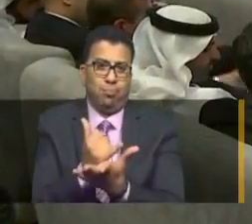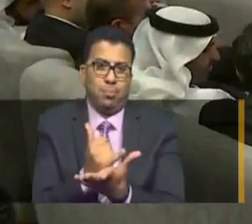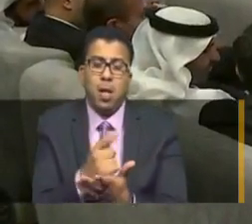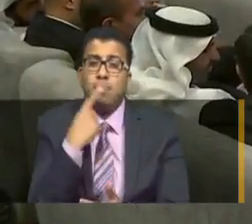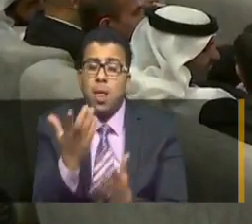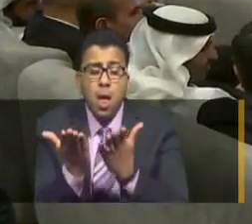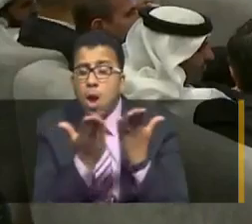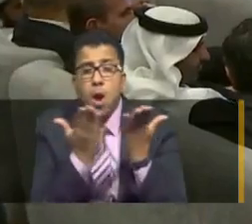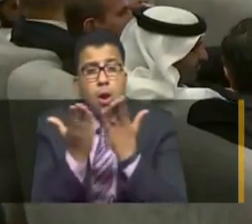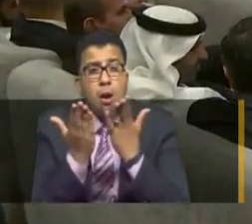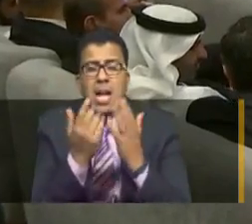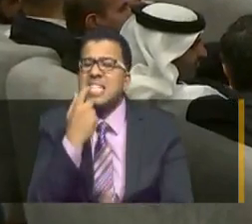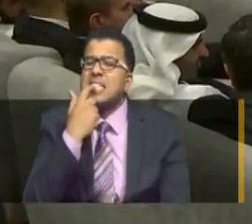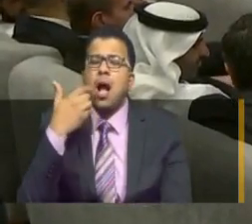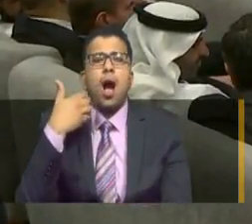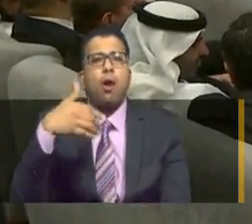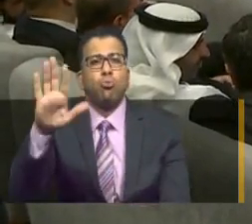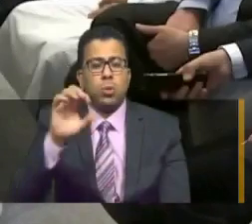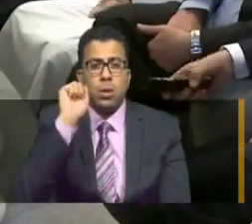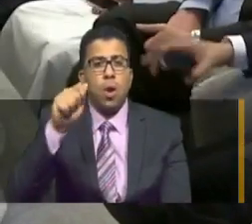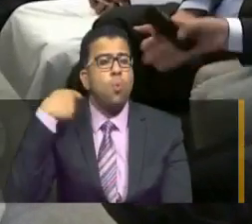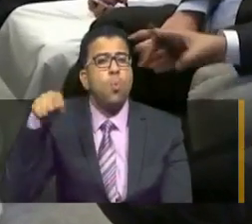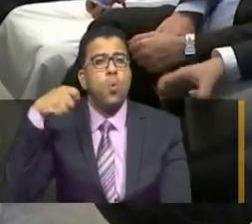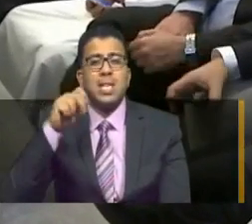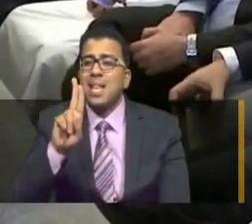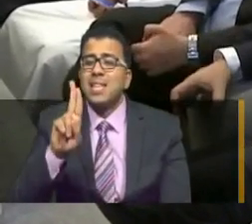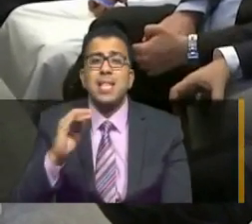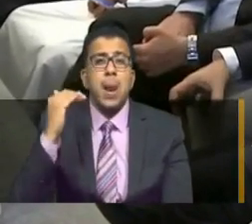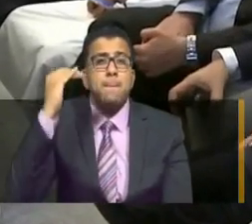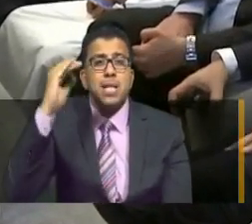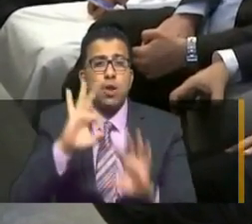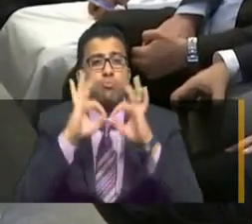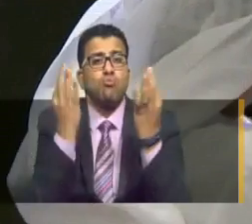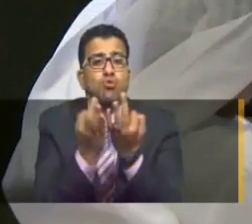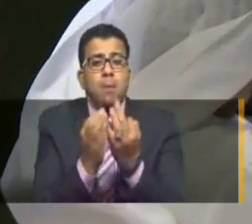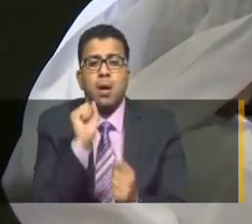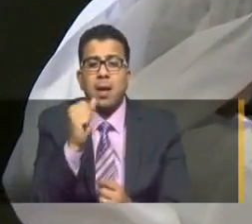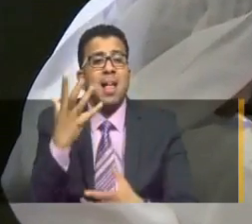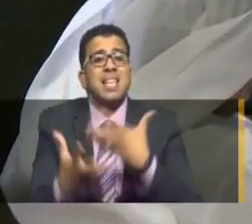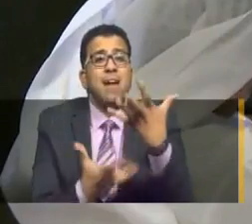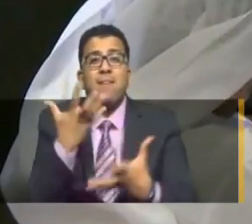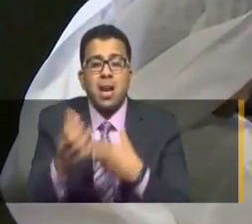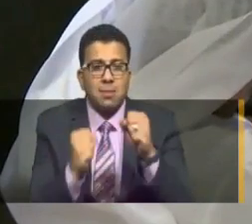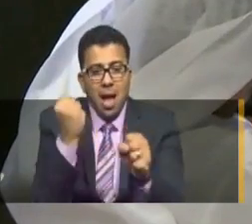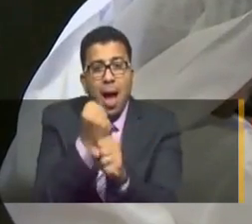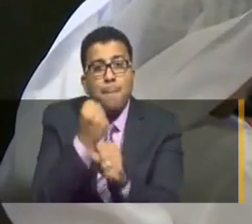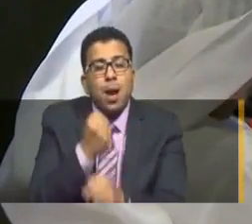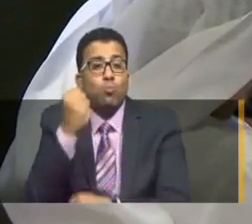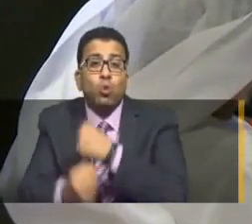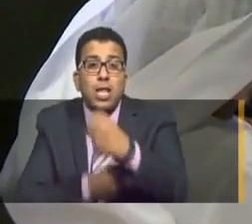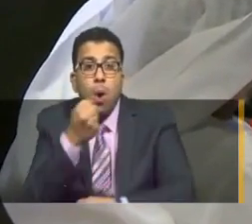قراءة مدى الحياة التابع لوزارة تنمية المجتمع يقوم على تفعيل دور العمل